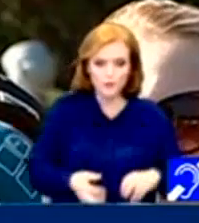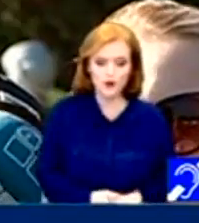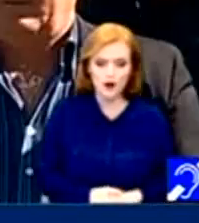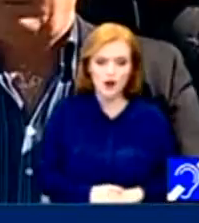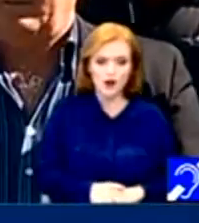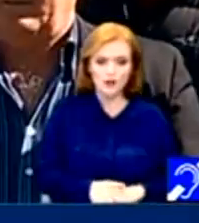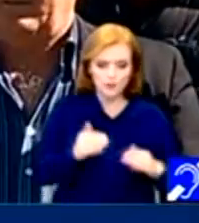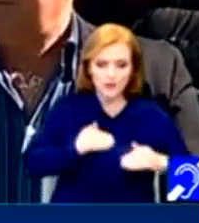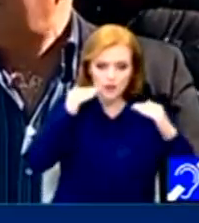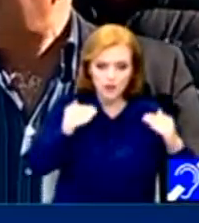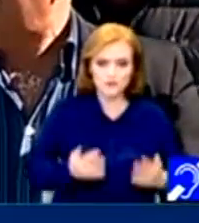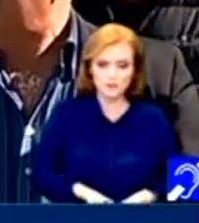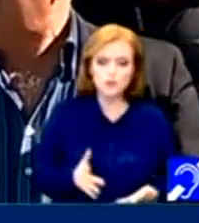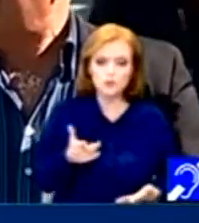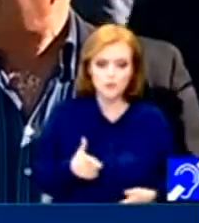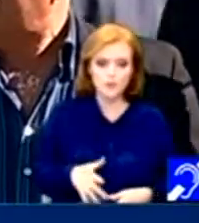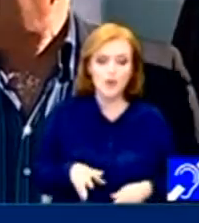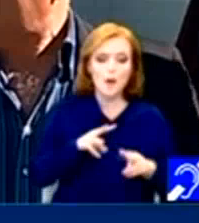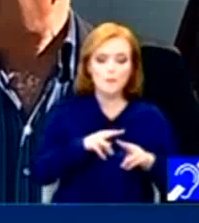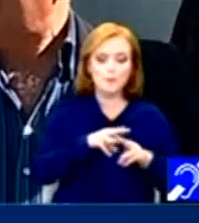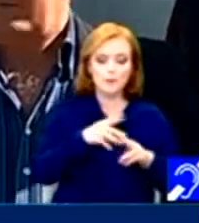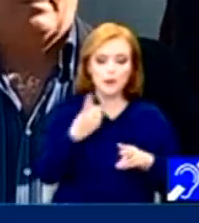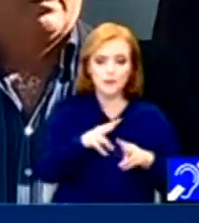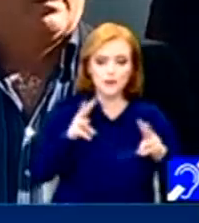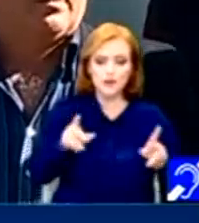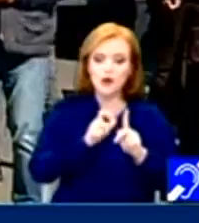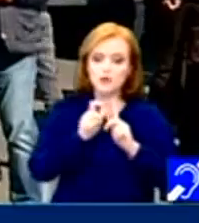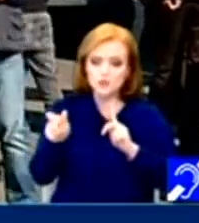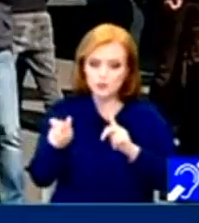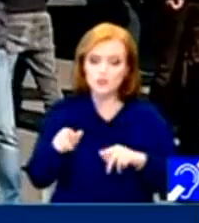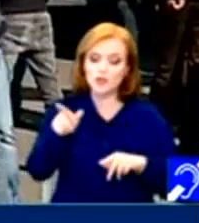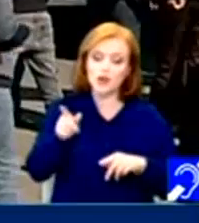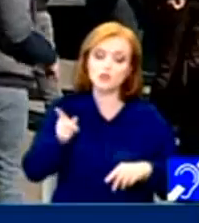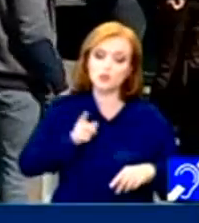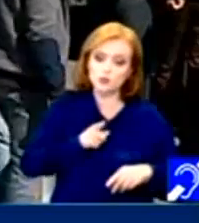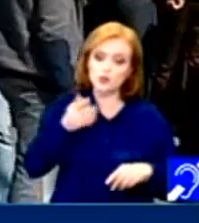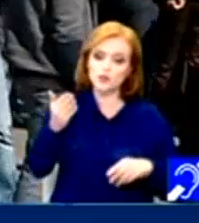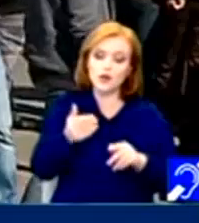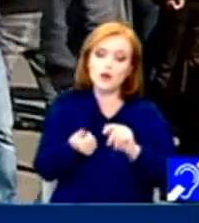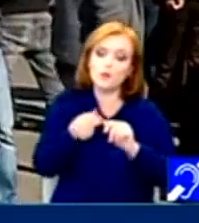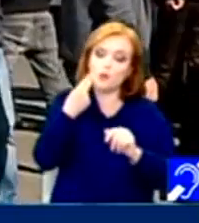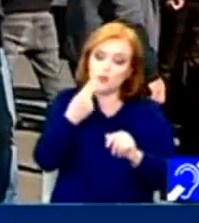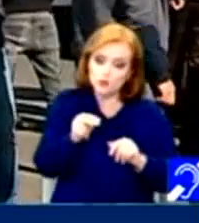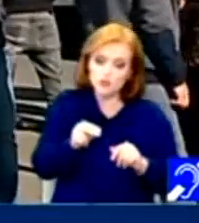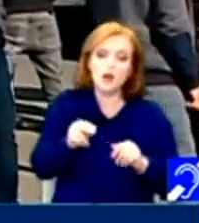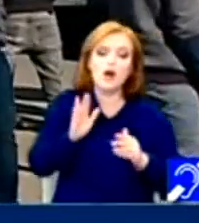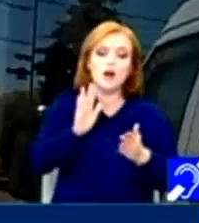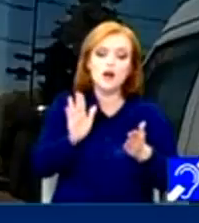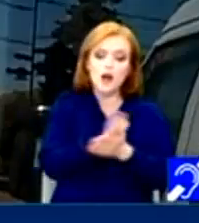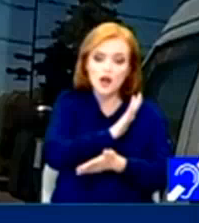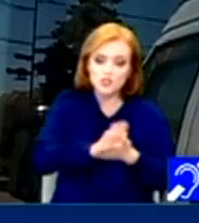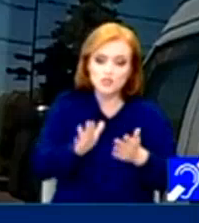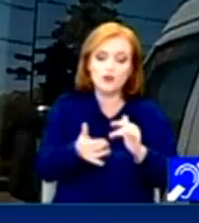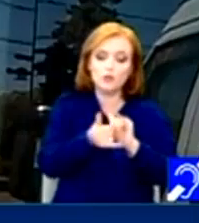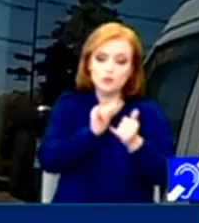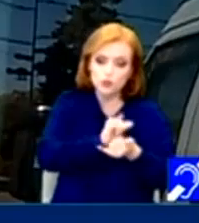atunci protestăm. Premierul le-a răspuns transportatorilor auto și așteaptă de la ei îmbunătățirea calității mijloacelor de transport. Doar